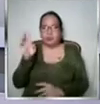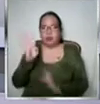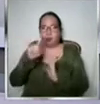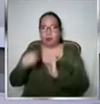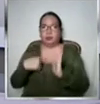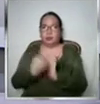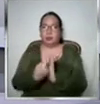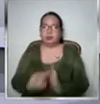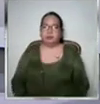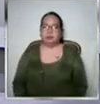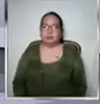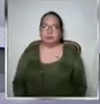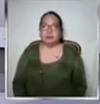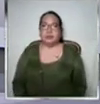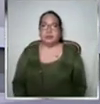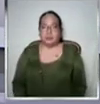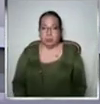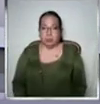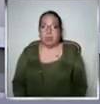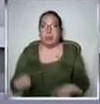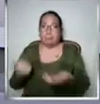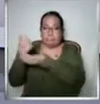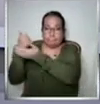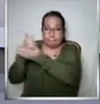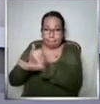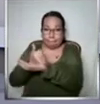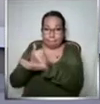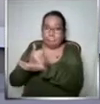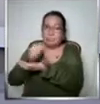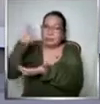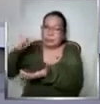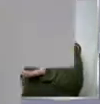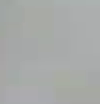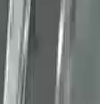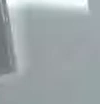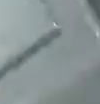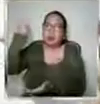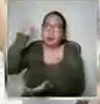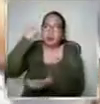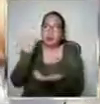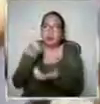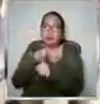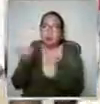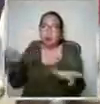noon, kabilang dito ang ilang PWD. Nakatutok si Mark Salazar.